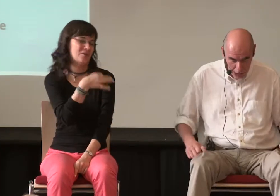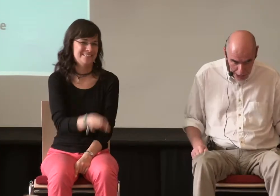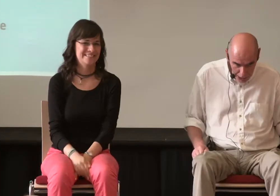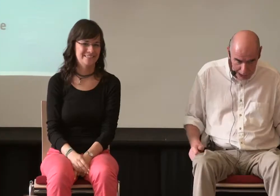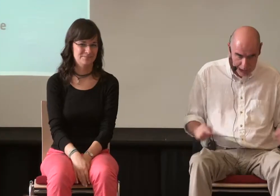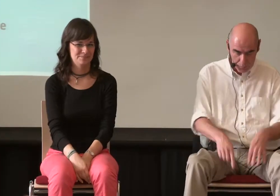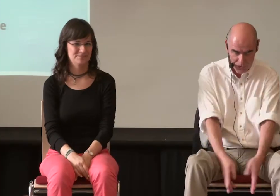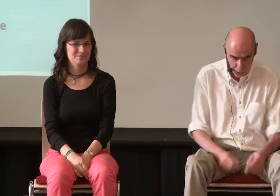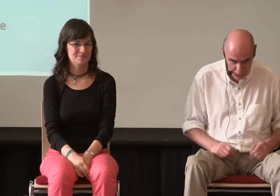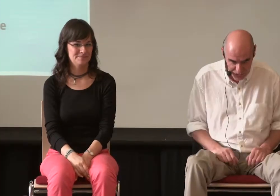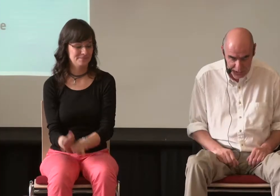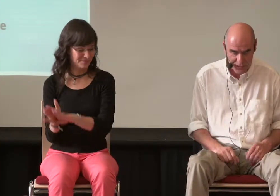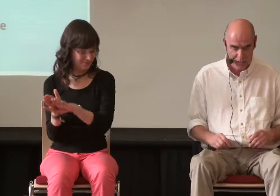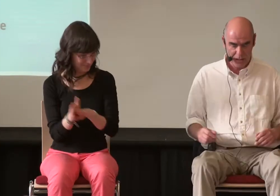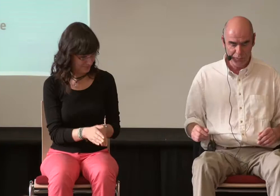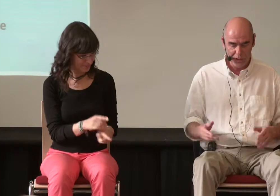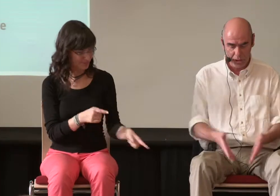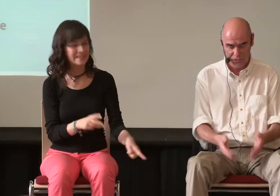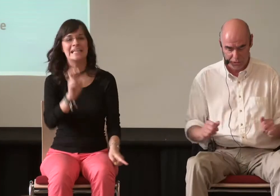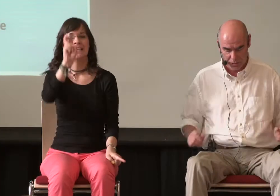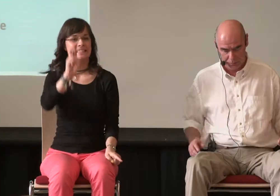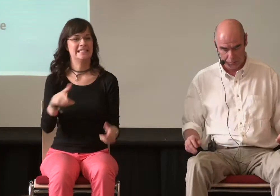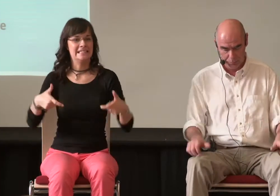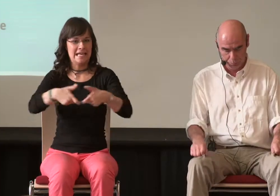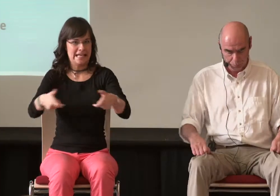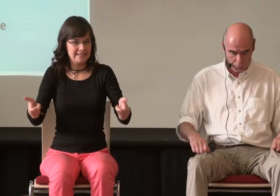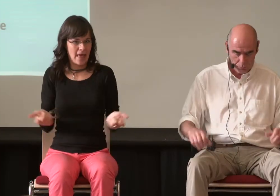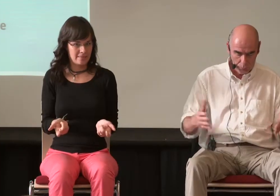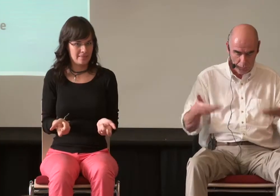dann das sogenannte Sitzkissen kennen viele aus der